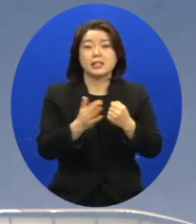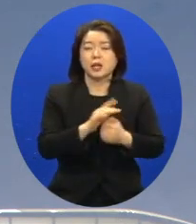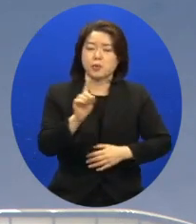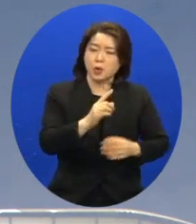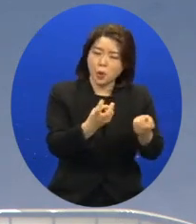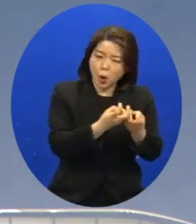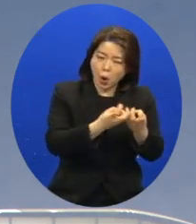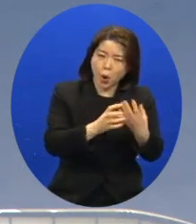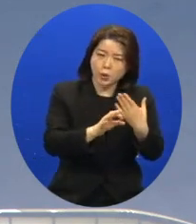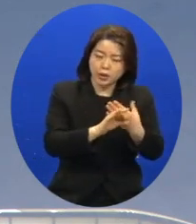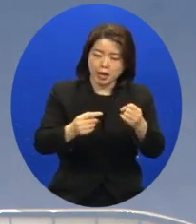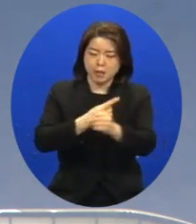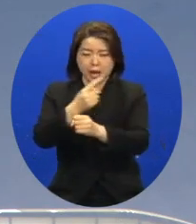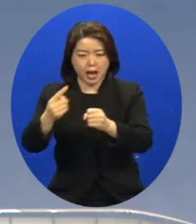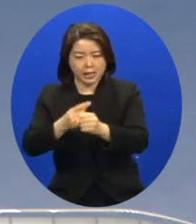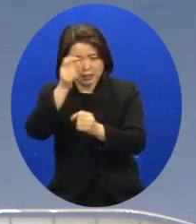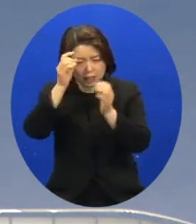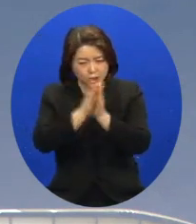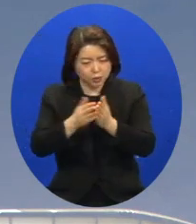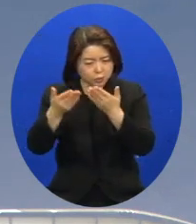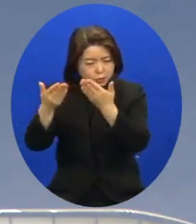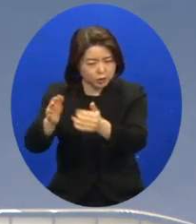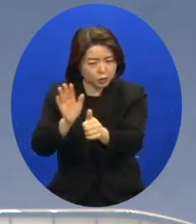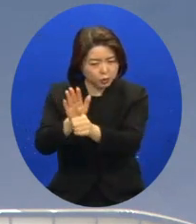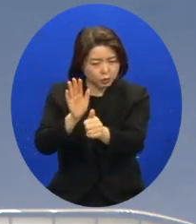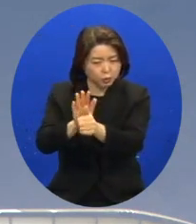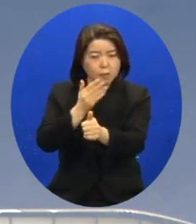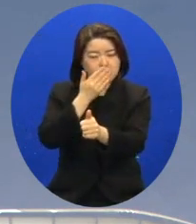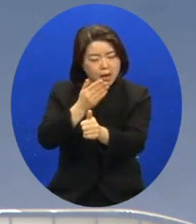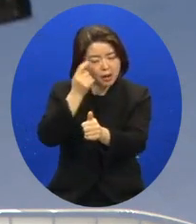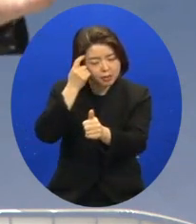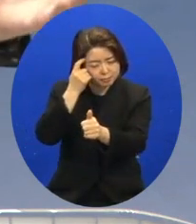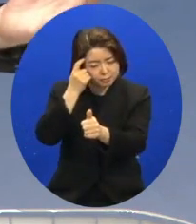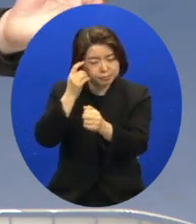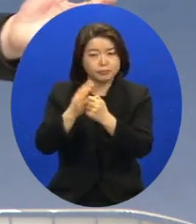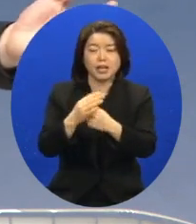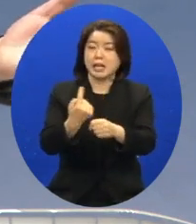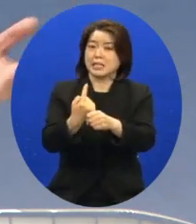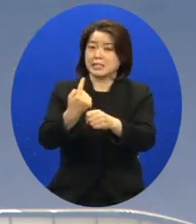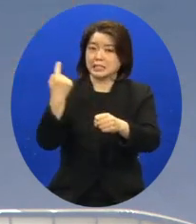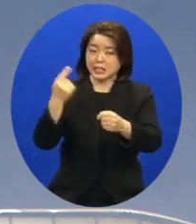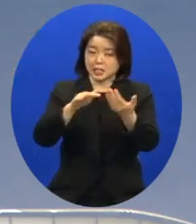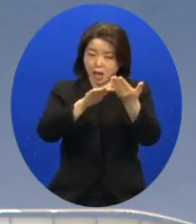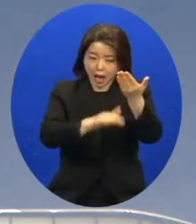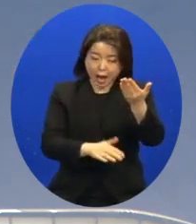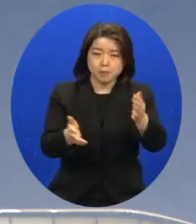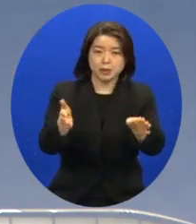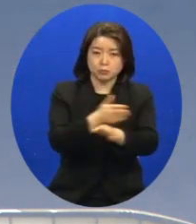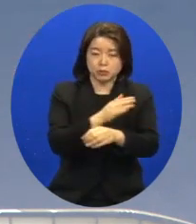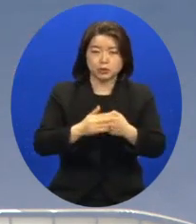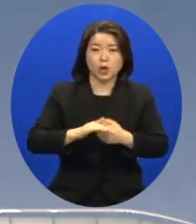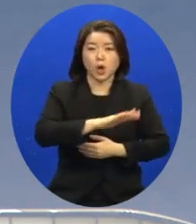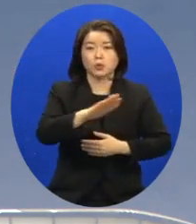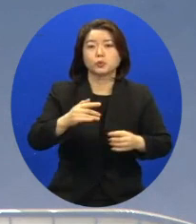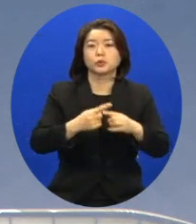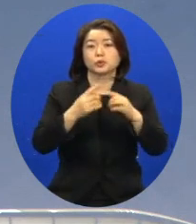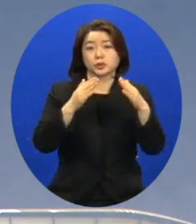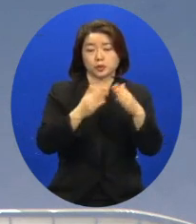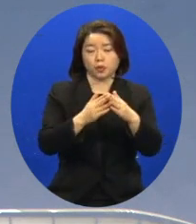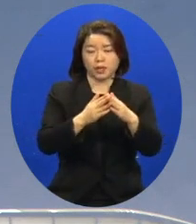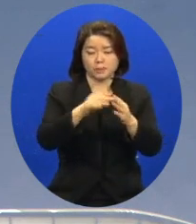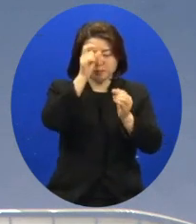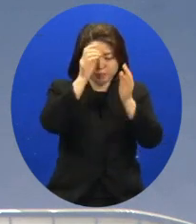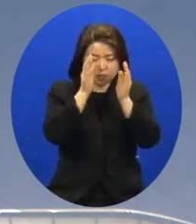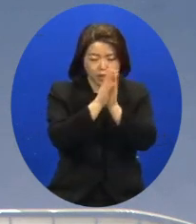하면 교인들에게 한 시간을 기도하게 해드릴 수 있을까? 작년 하반기부터 우리 교회 기도